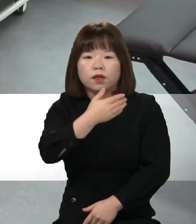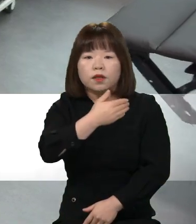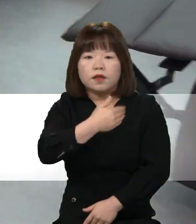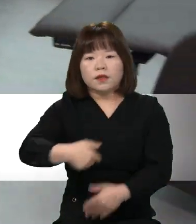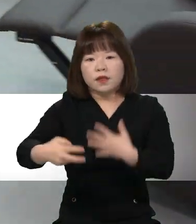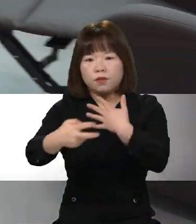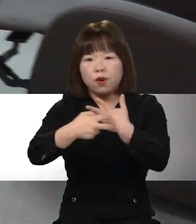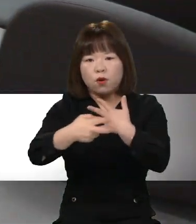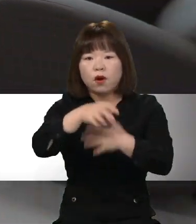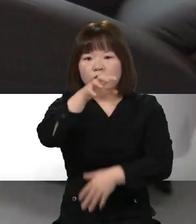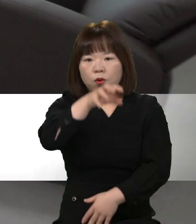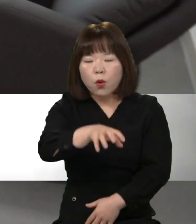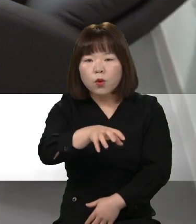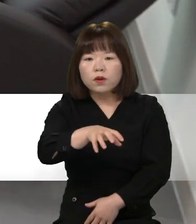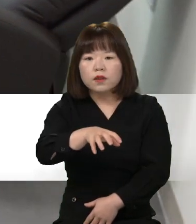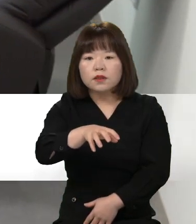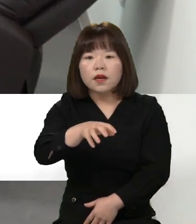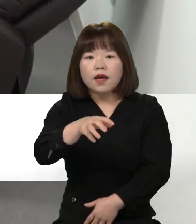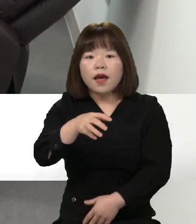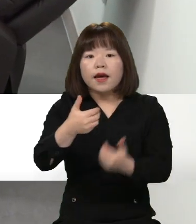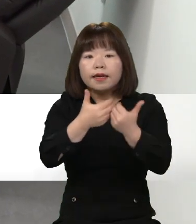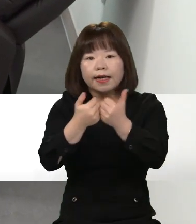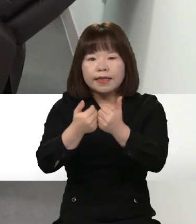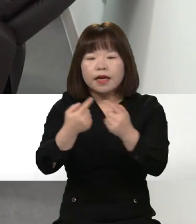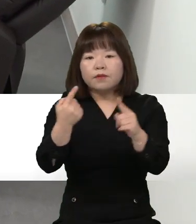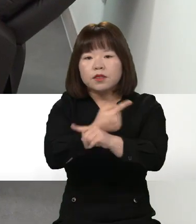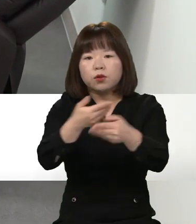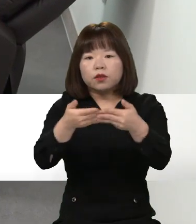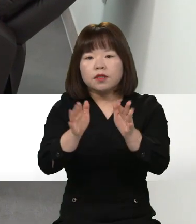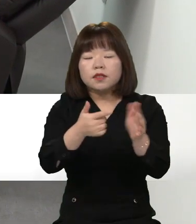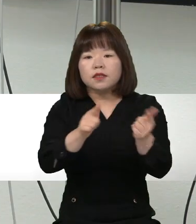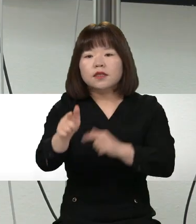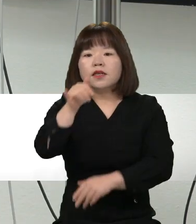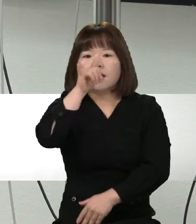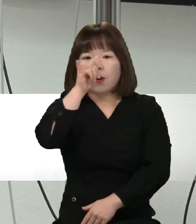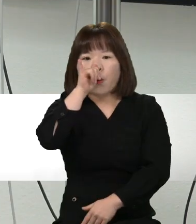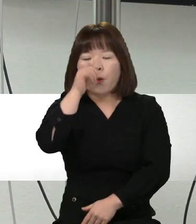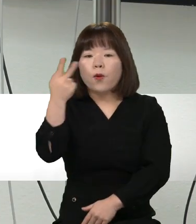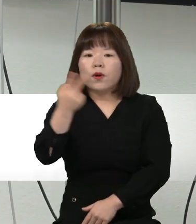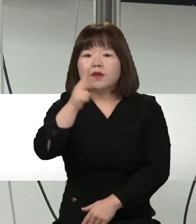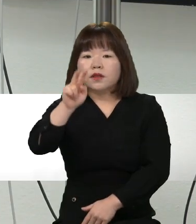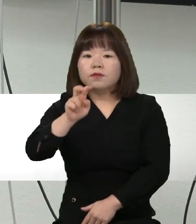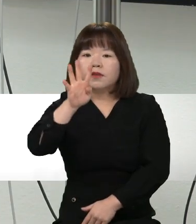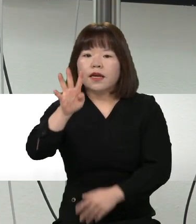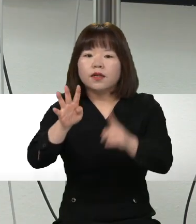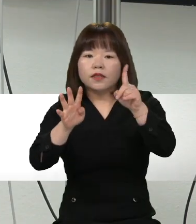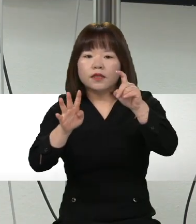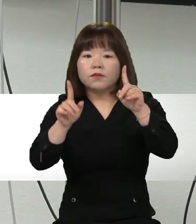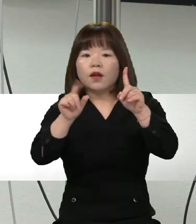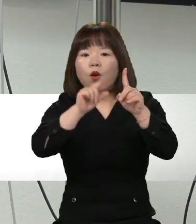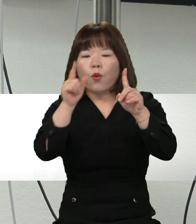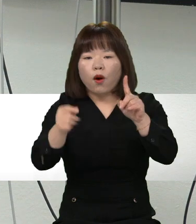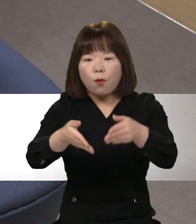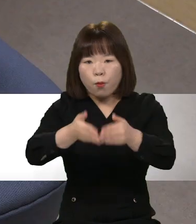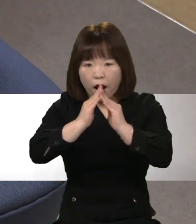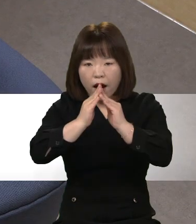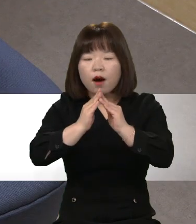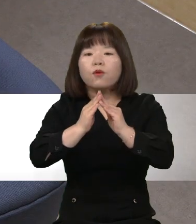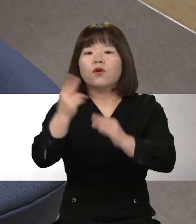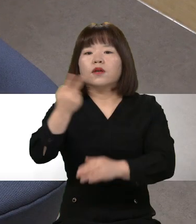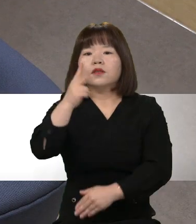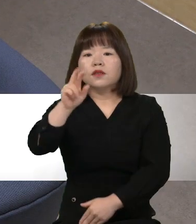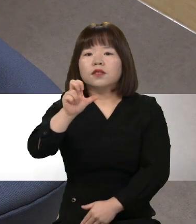함께 보건소 진료 공간 트라우마 상담 및 치료실 등으로 조성되며 2024년 11월 완공